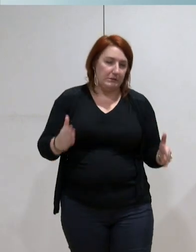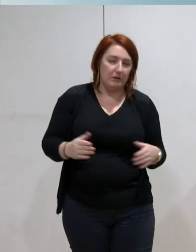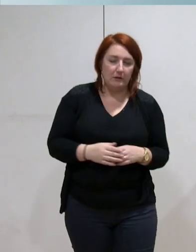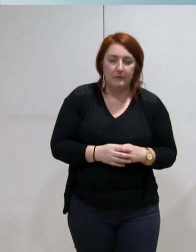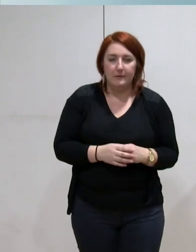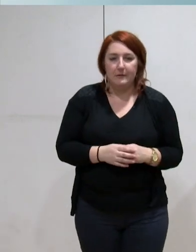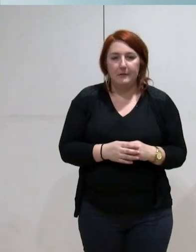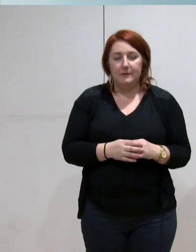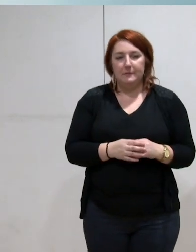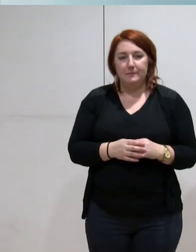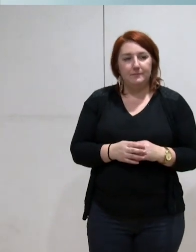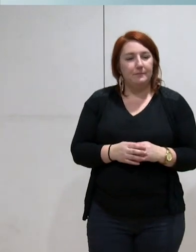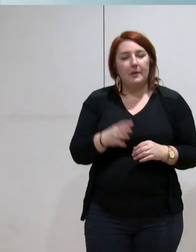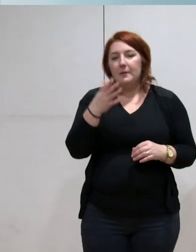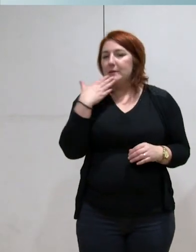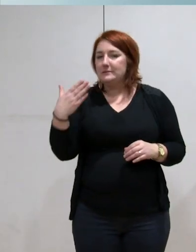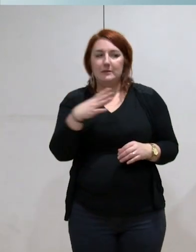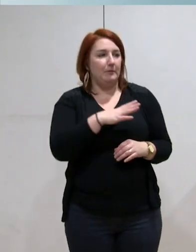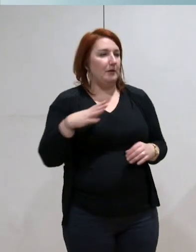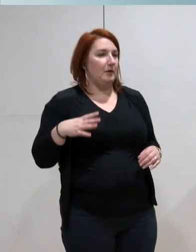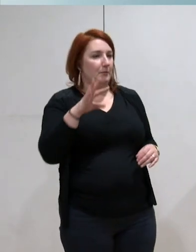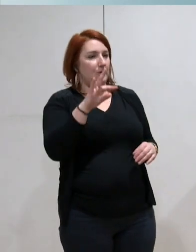public merci Madame